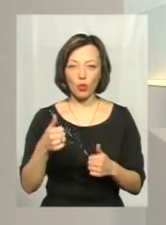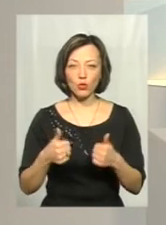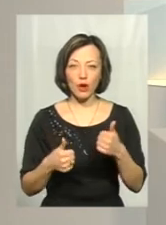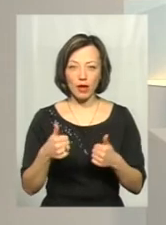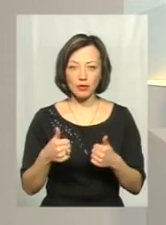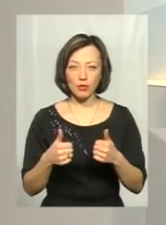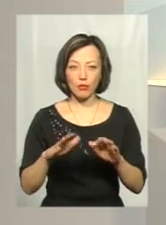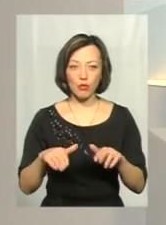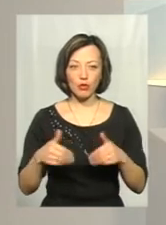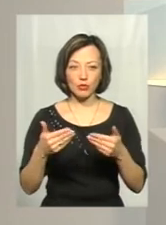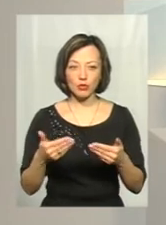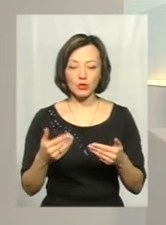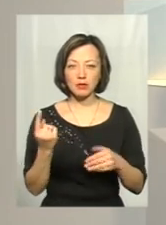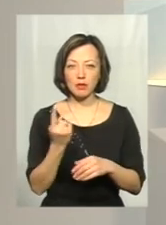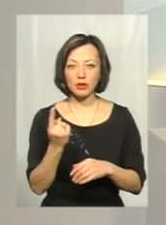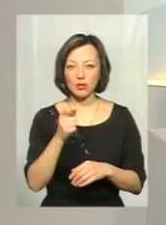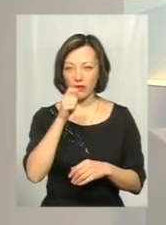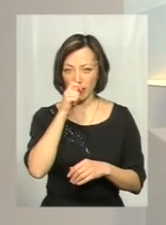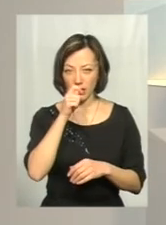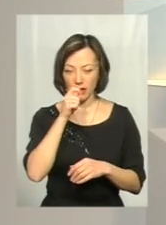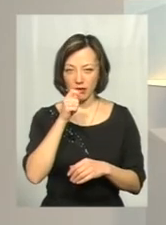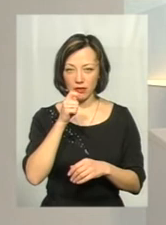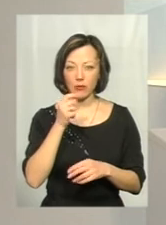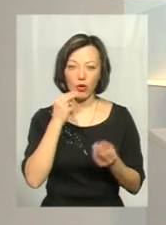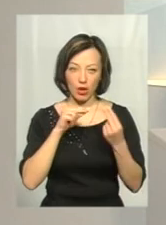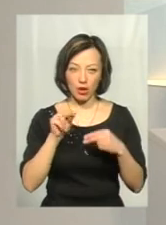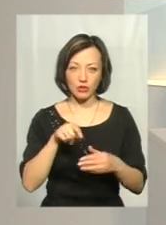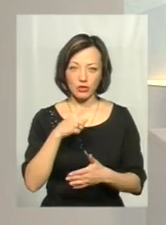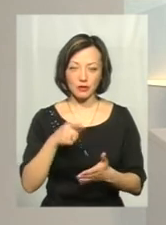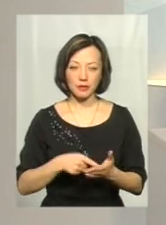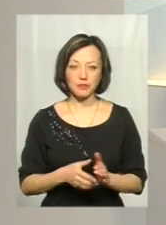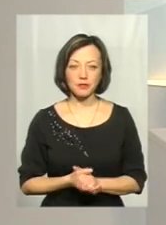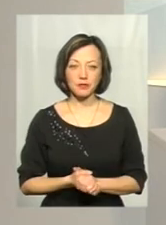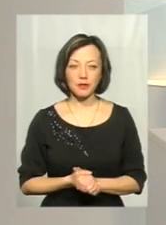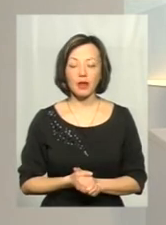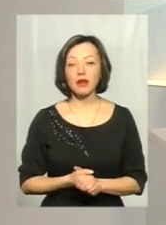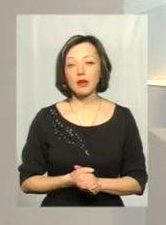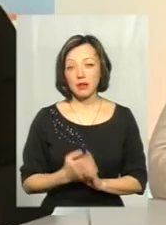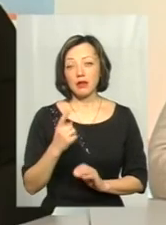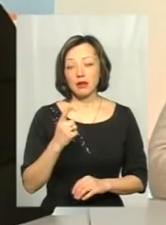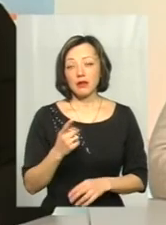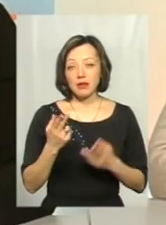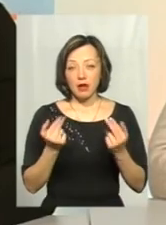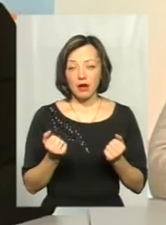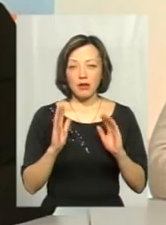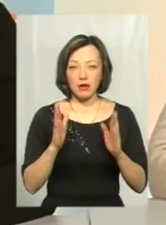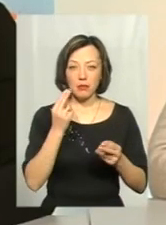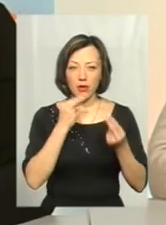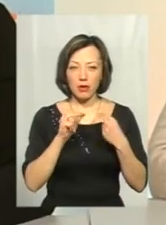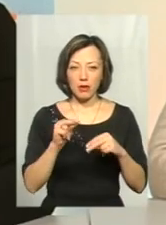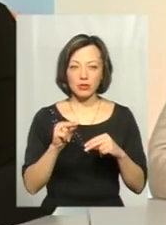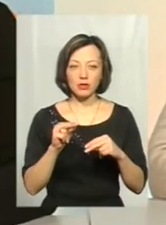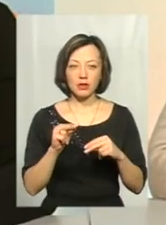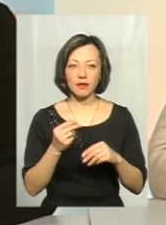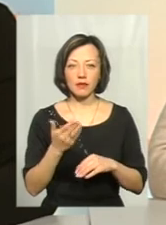яку пропонують вже з 1 квітня, покращить якість? Думаю, що покращить. Покращить,